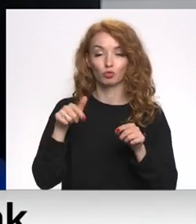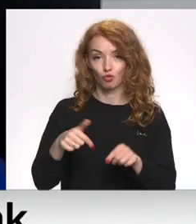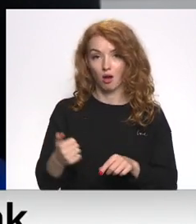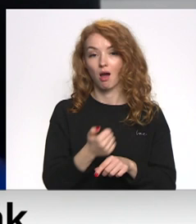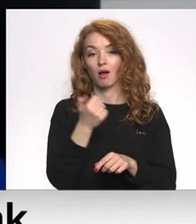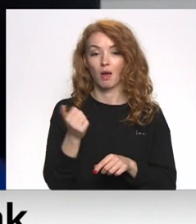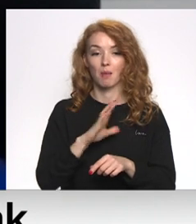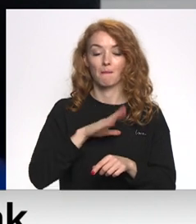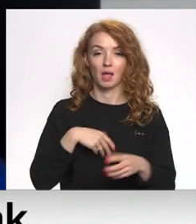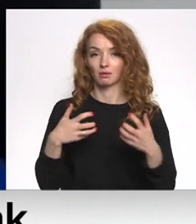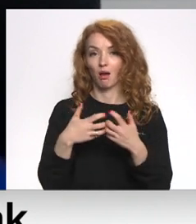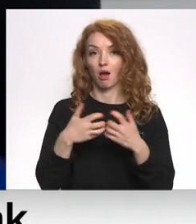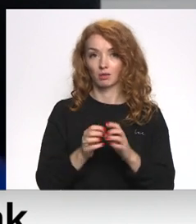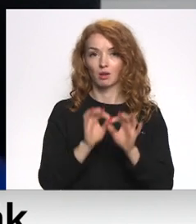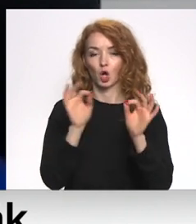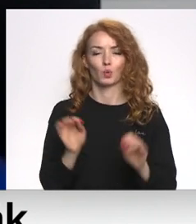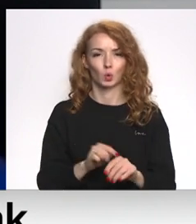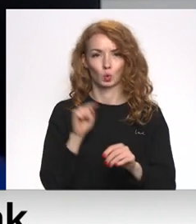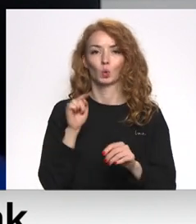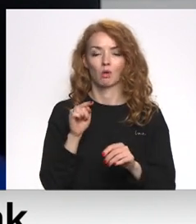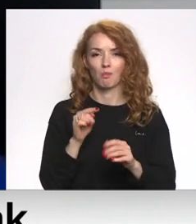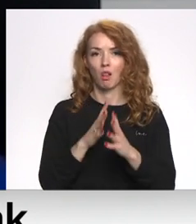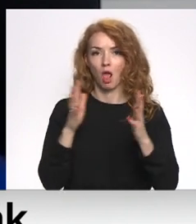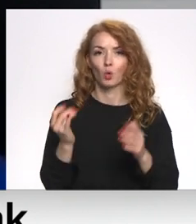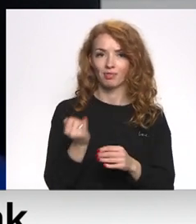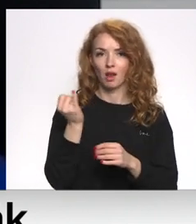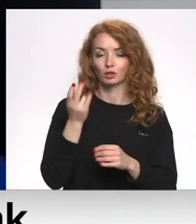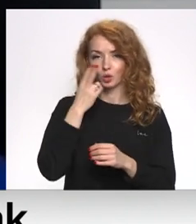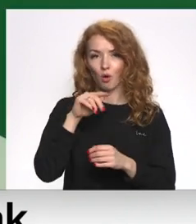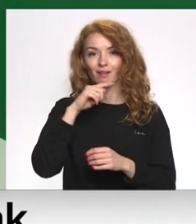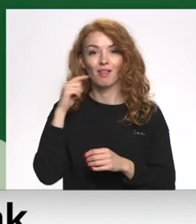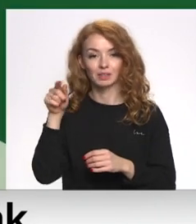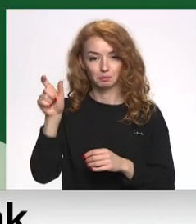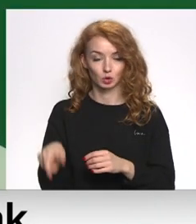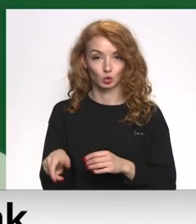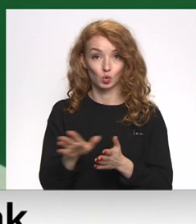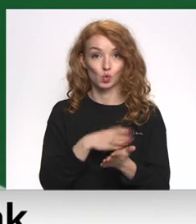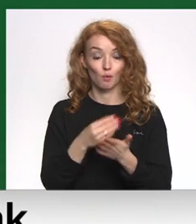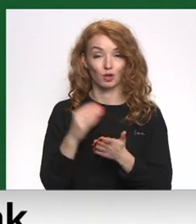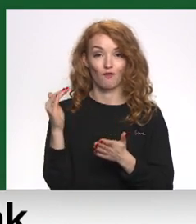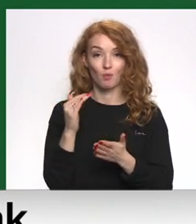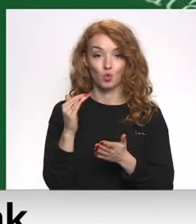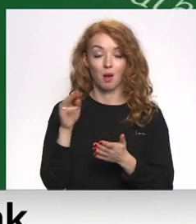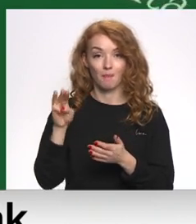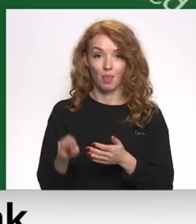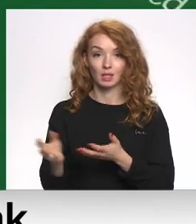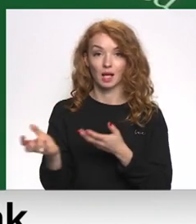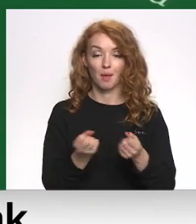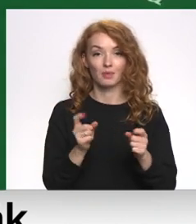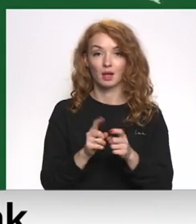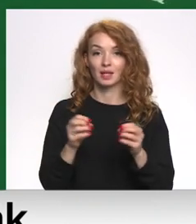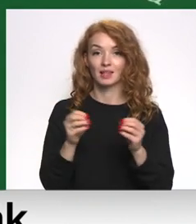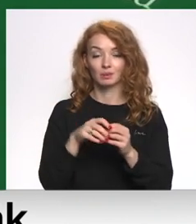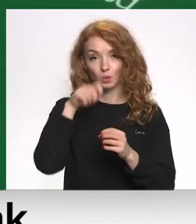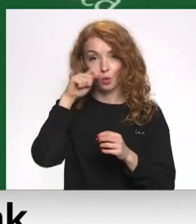pēc kara sākuma jūtam ļoti aktīvi interesi no Krievijas pilsoņiem. Kopš februāra pārvalde arī saņēmusi 10